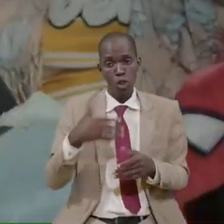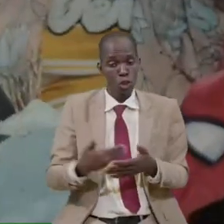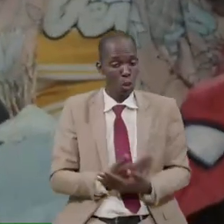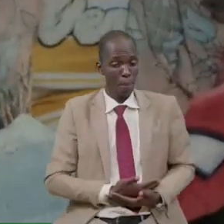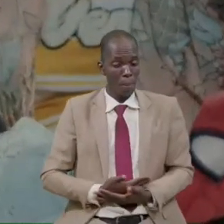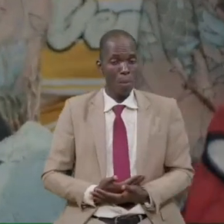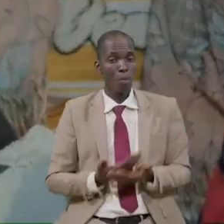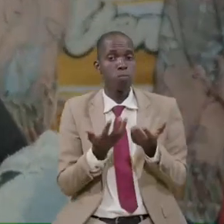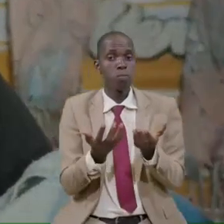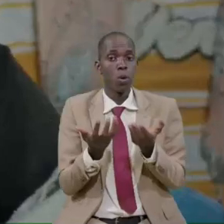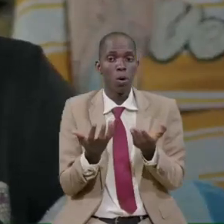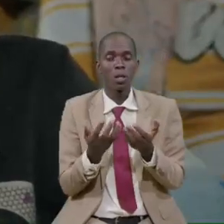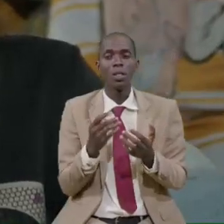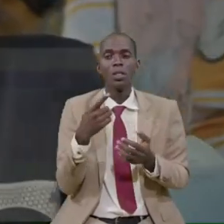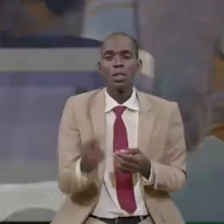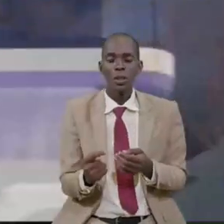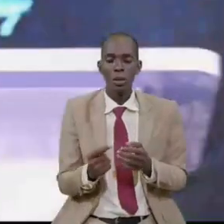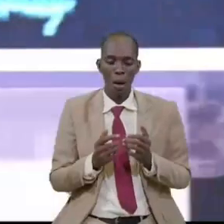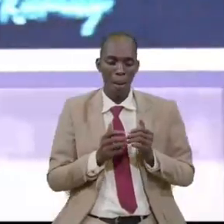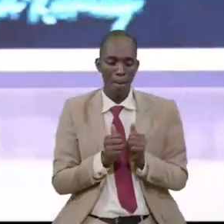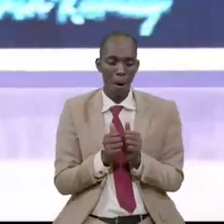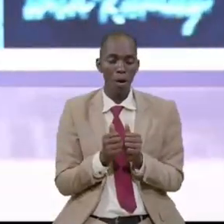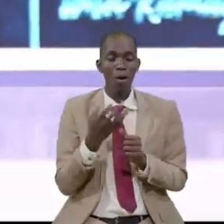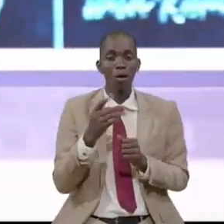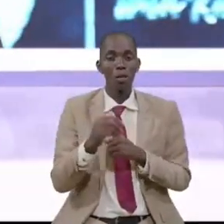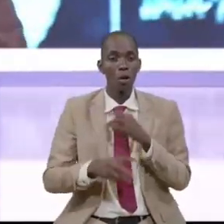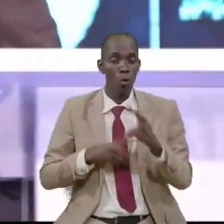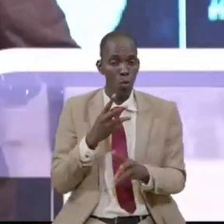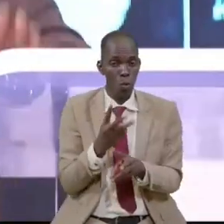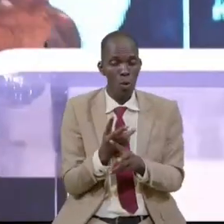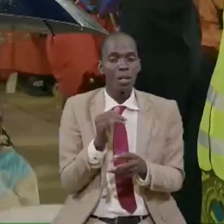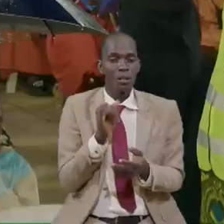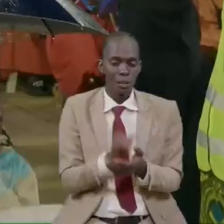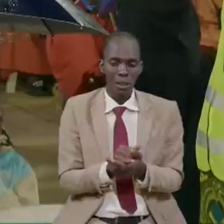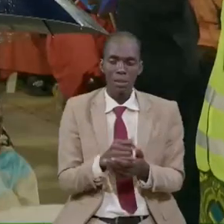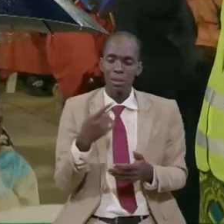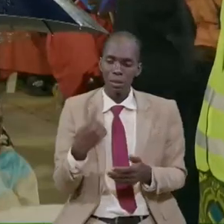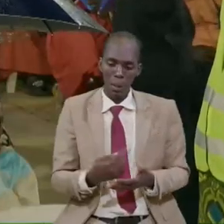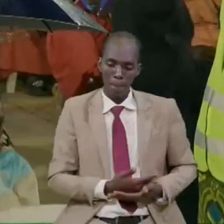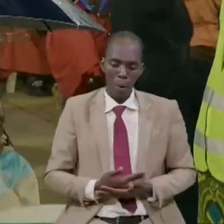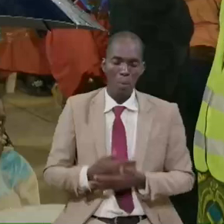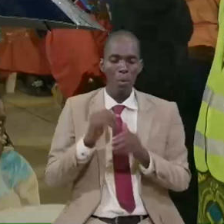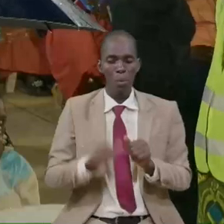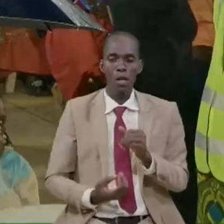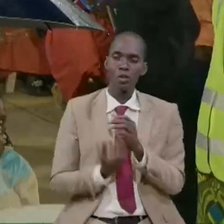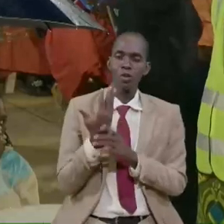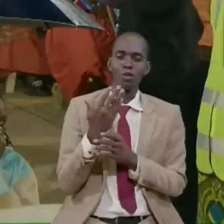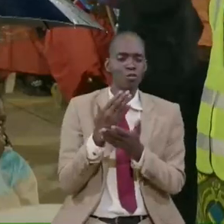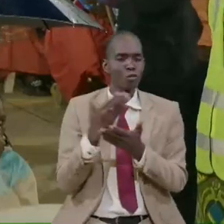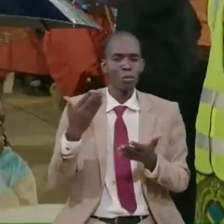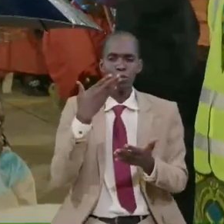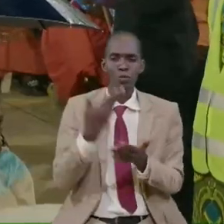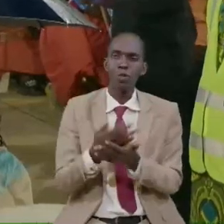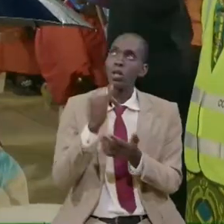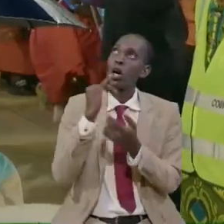enfants nouveau-nés. Le lait spirituel est pur, afin que par lui vous croissiez pour le salut. quelque chose de bon